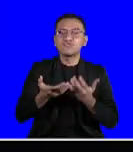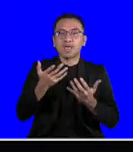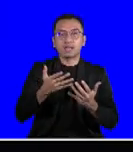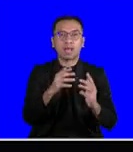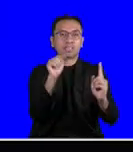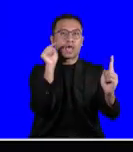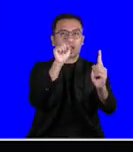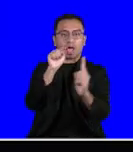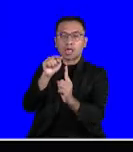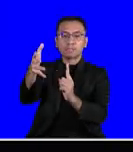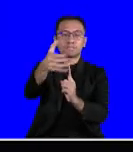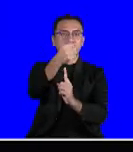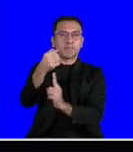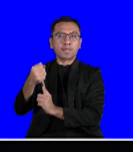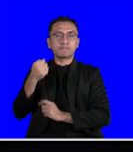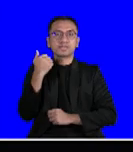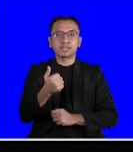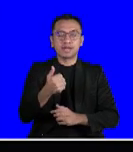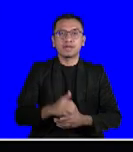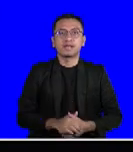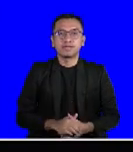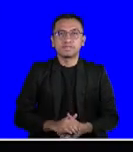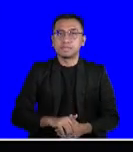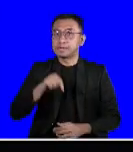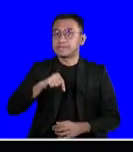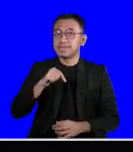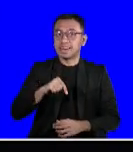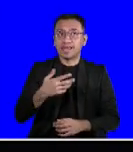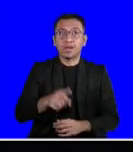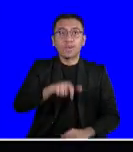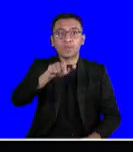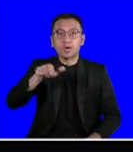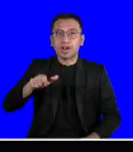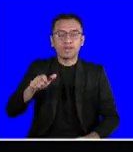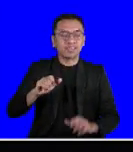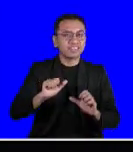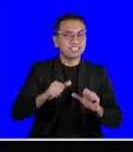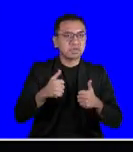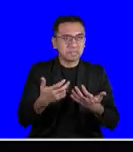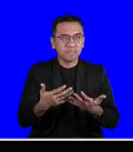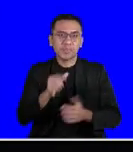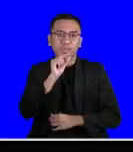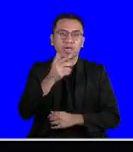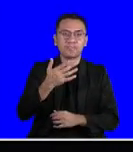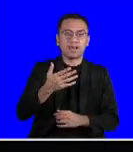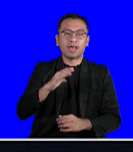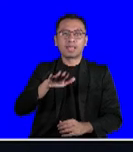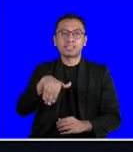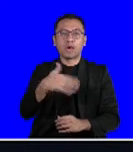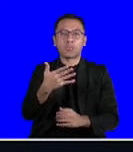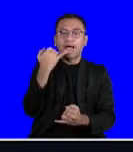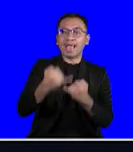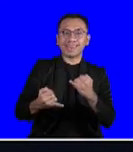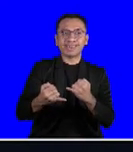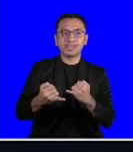terpenuhi. Saat-saat seperti sekarang ini, pasti banyak orang yang akan mempersiapkan segala hal menjelang pergantian tahun.